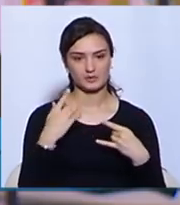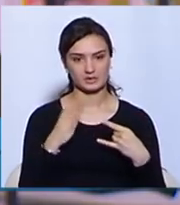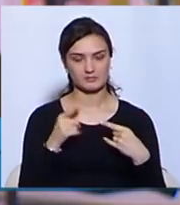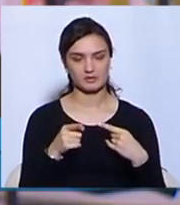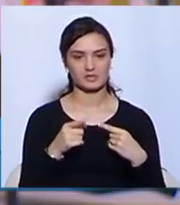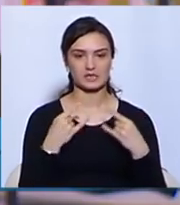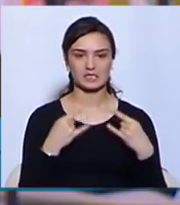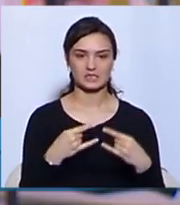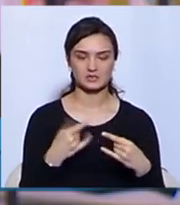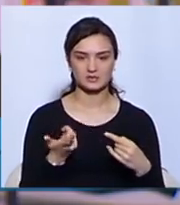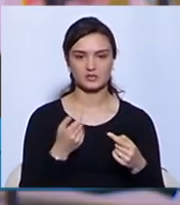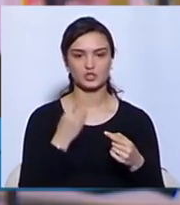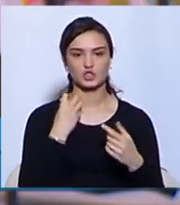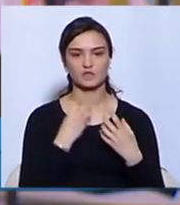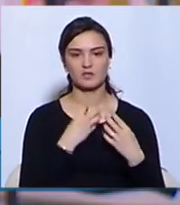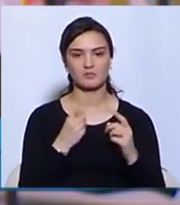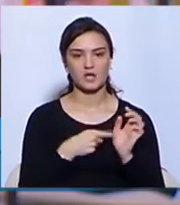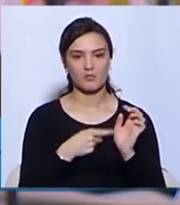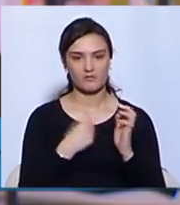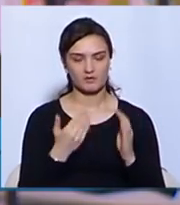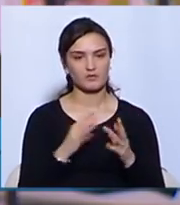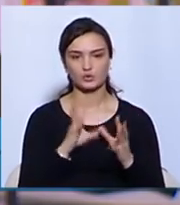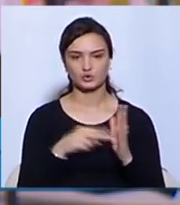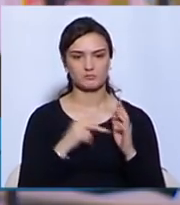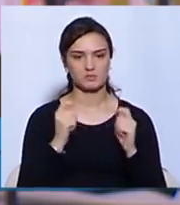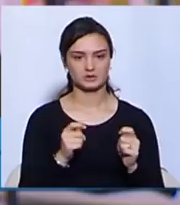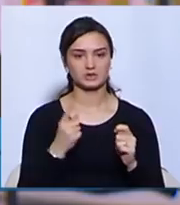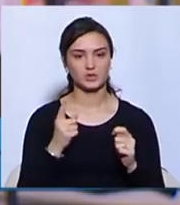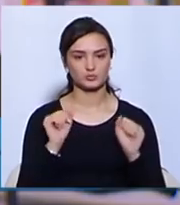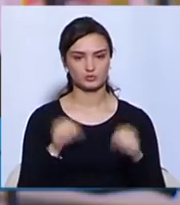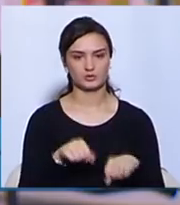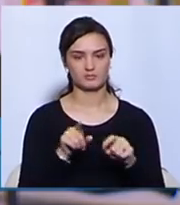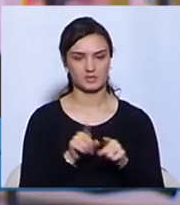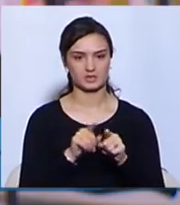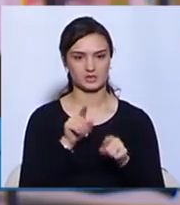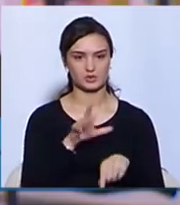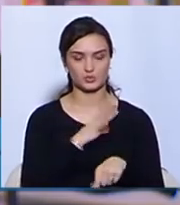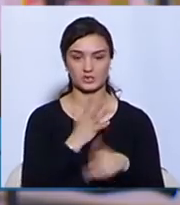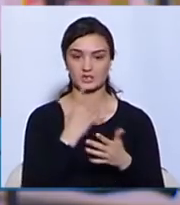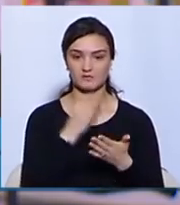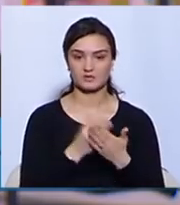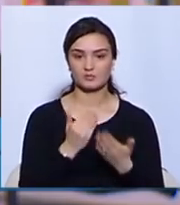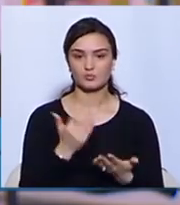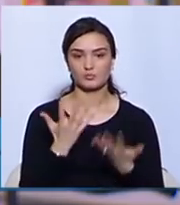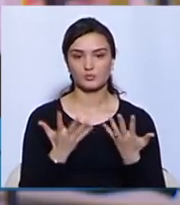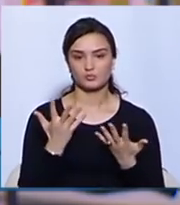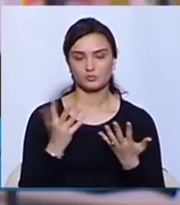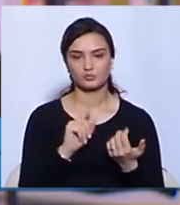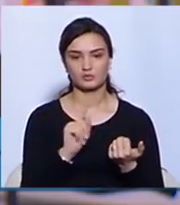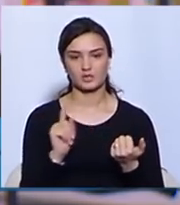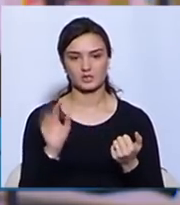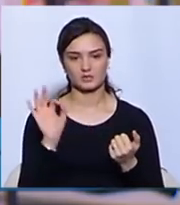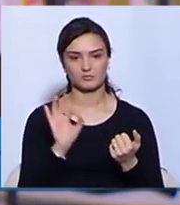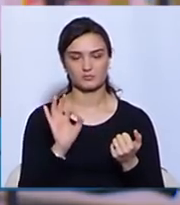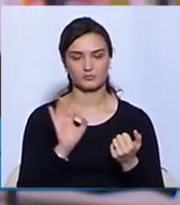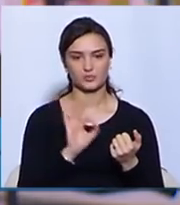აპტესტი იქნება, სარძევე ჯირკვლების გამოკვლევა იქნება, რომ შეფასდეს, რატომ შეიძლება ეს თავისებურებაა თუ თქვათ რაღაცა